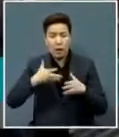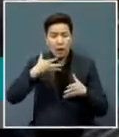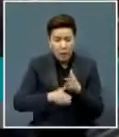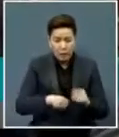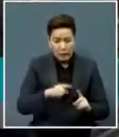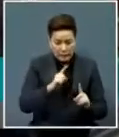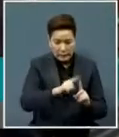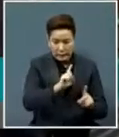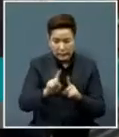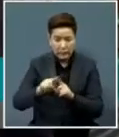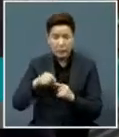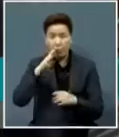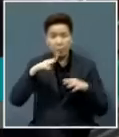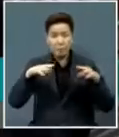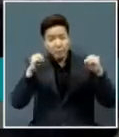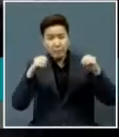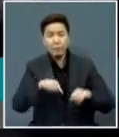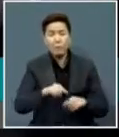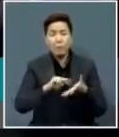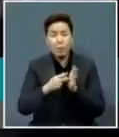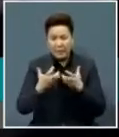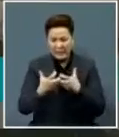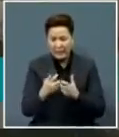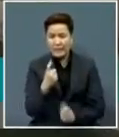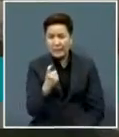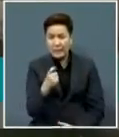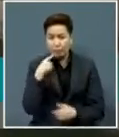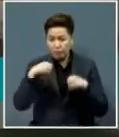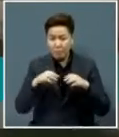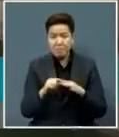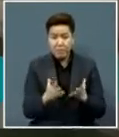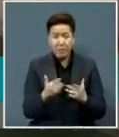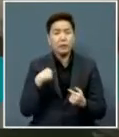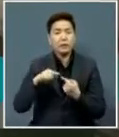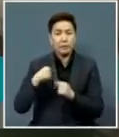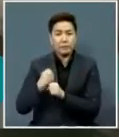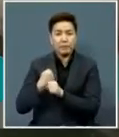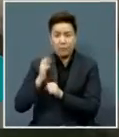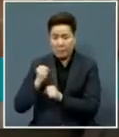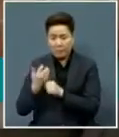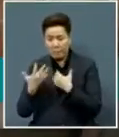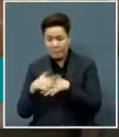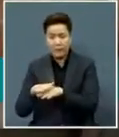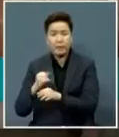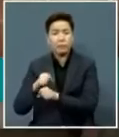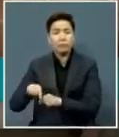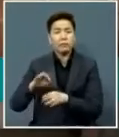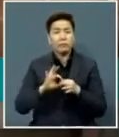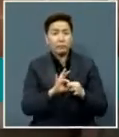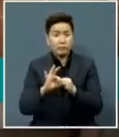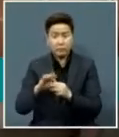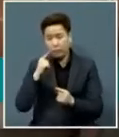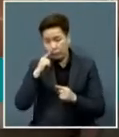จุดต่างๆก็คือไฟดับนะฮะแล้วเครื่องสูบน้ำมันทำงานไม่ได้เพราะไม่มีไฟฟ้าเนี่ยนะฮะก็จะมีเจ้าหน้าที่ประสานหน่วยงานที่เกี่ยวข้